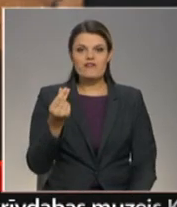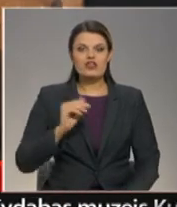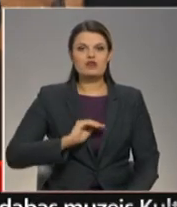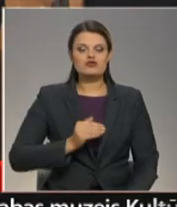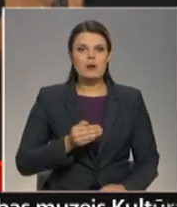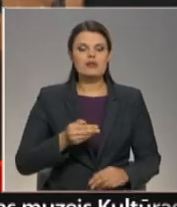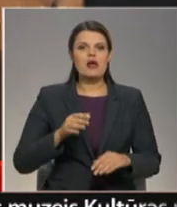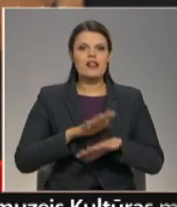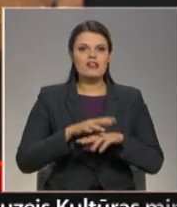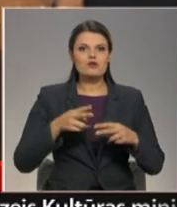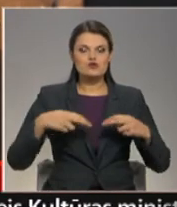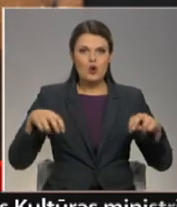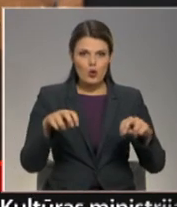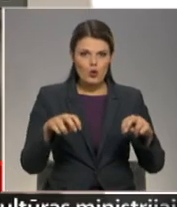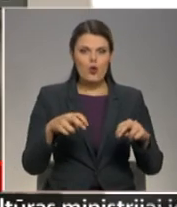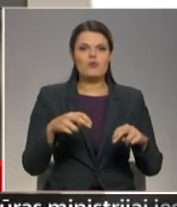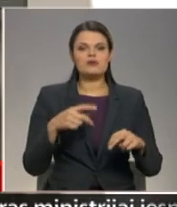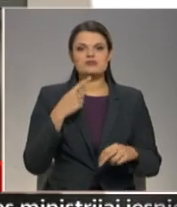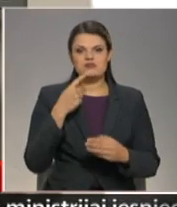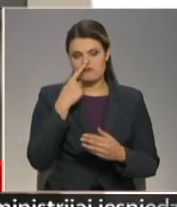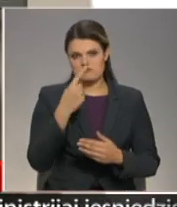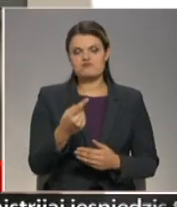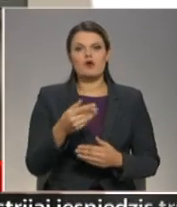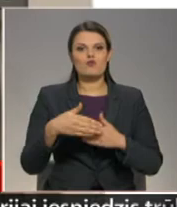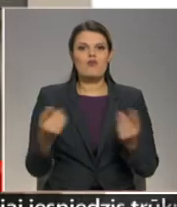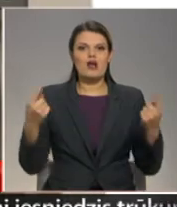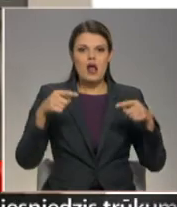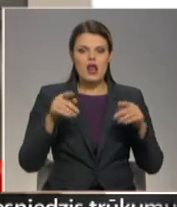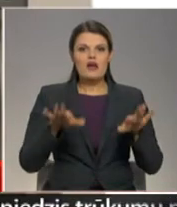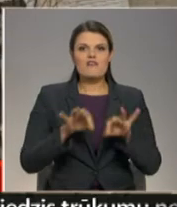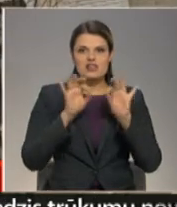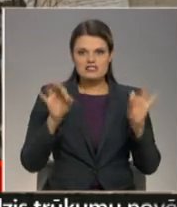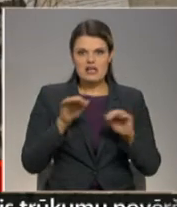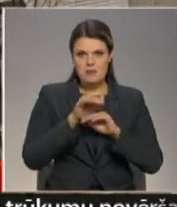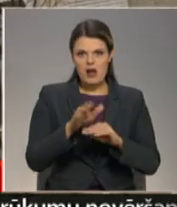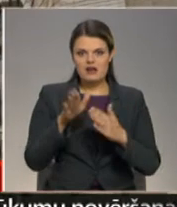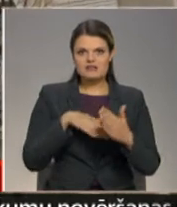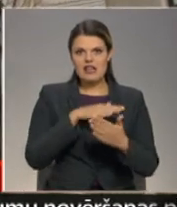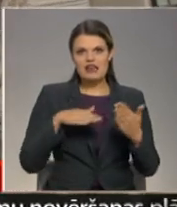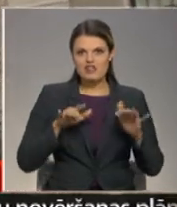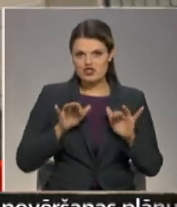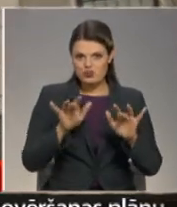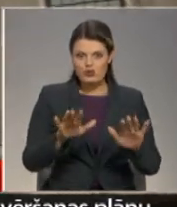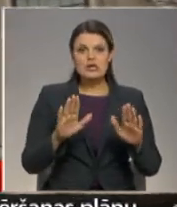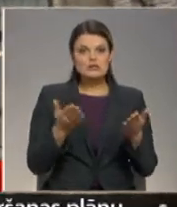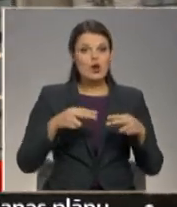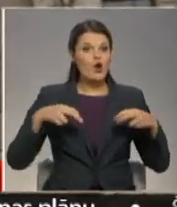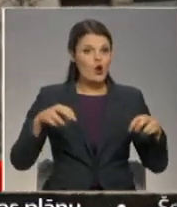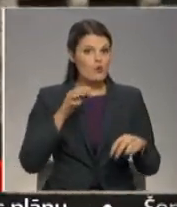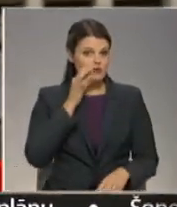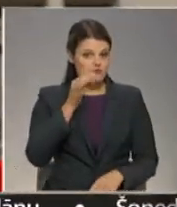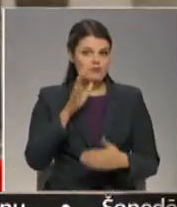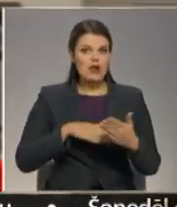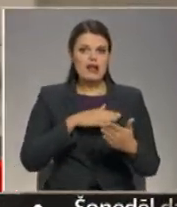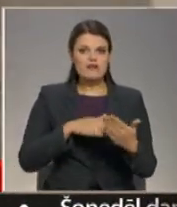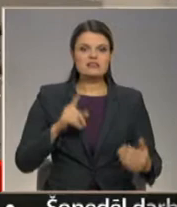par noguldījumu nepieejamību pēc būtības nozīmē, ka tuvākajā laikā var tikt sākts bankas likvidācijas process, taču komisija uzsver,